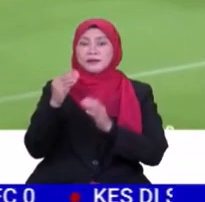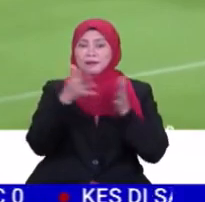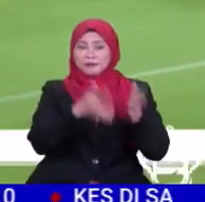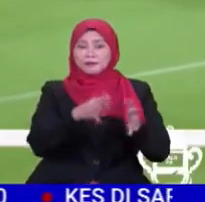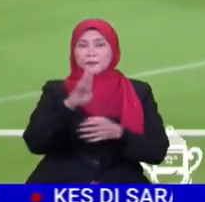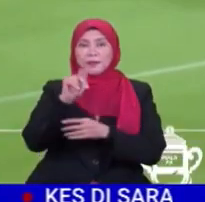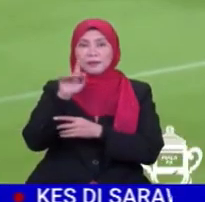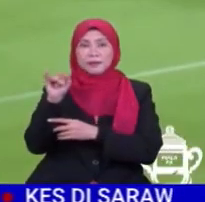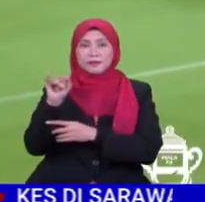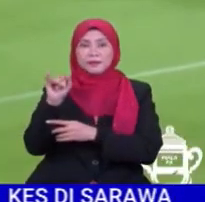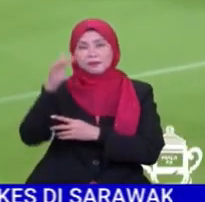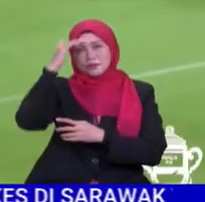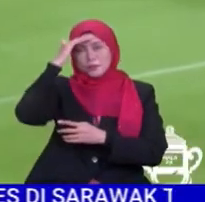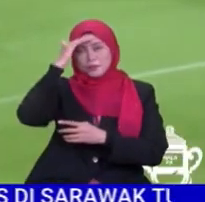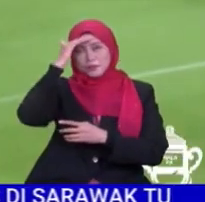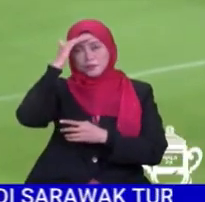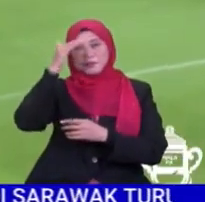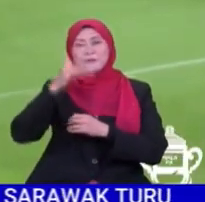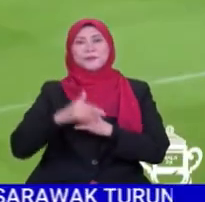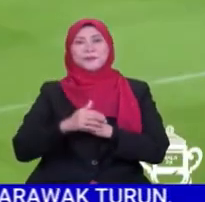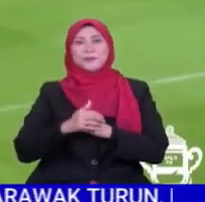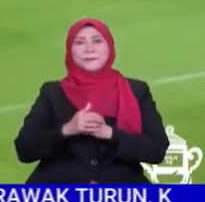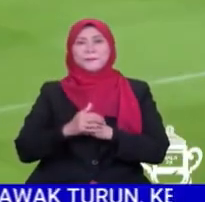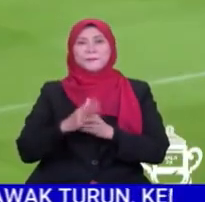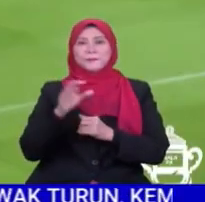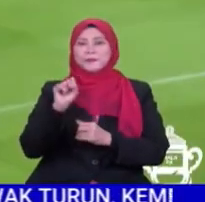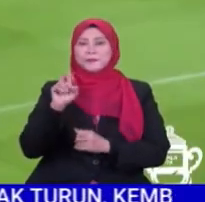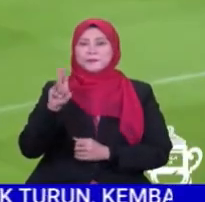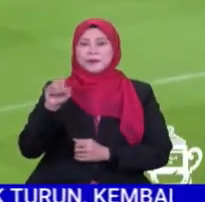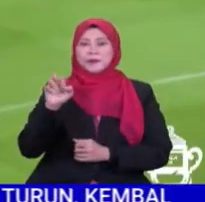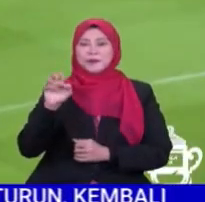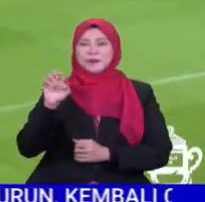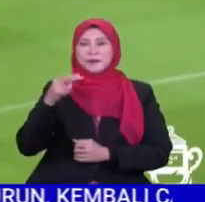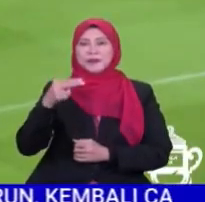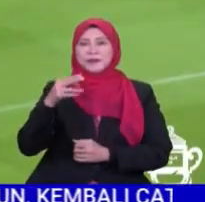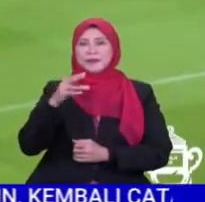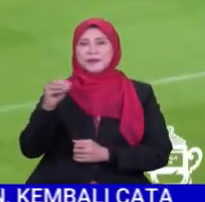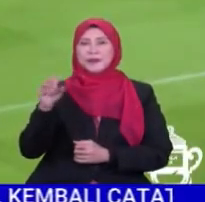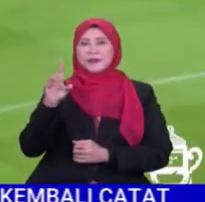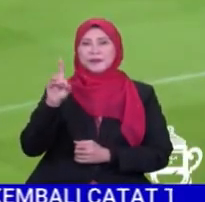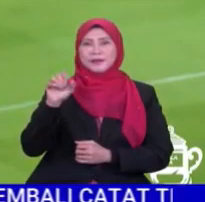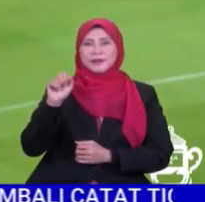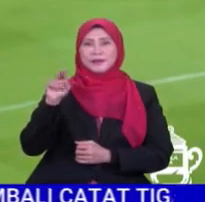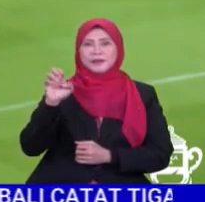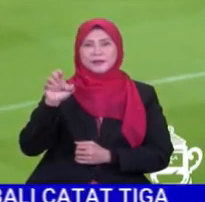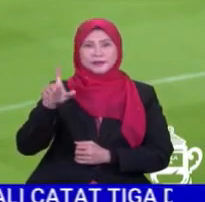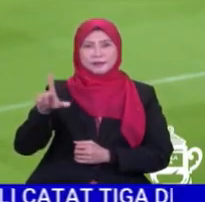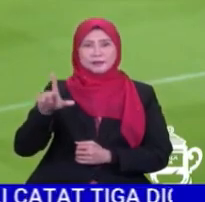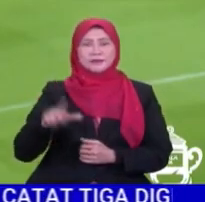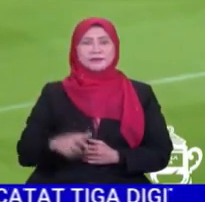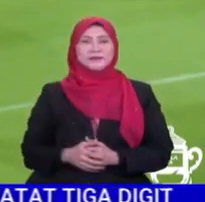Gold jbt dijaga oleh dari Camp memadu sumareh dan denah Amir no hijau